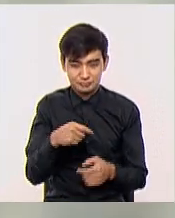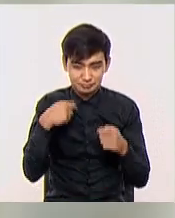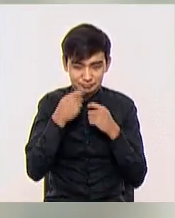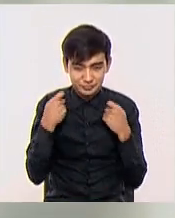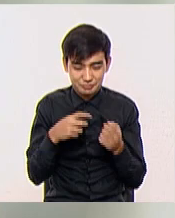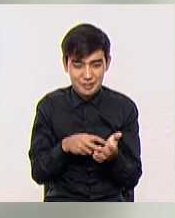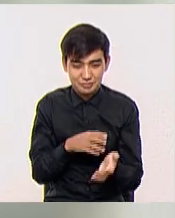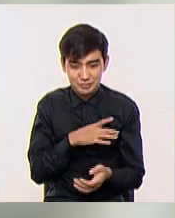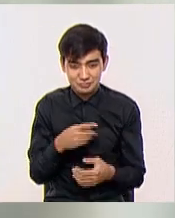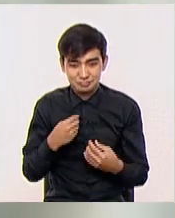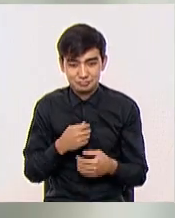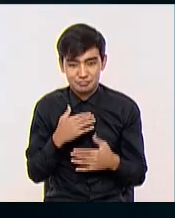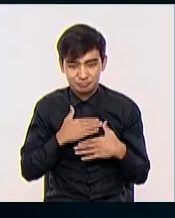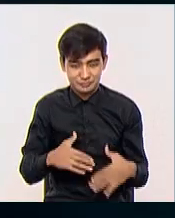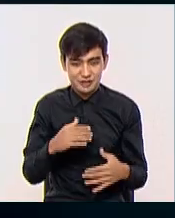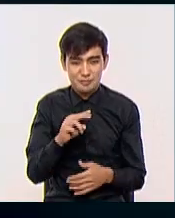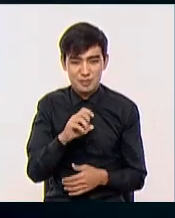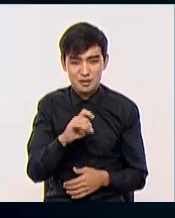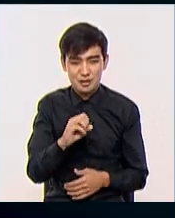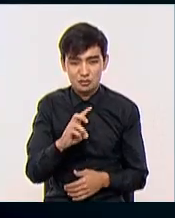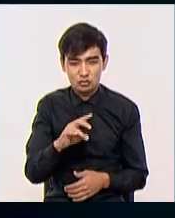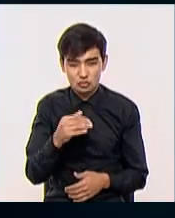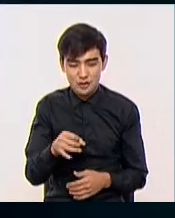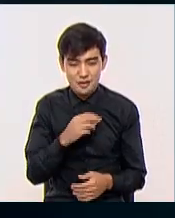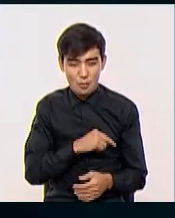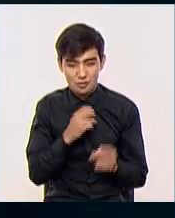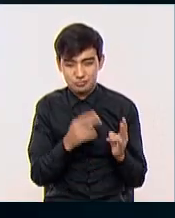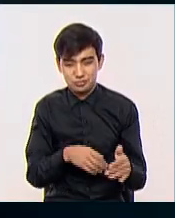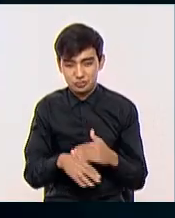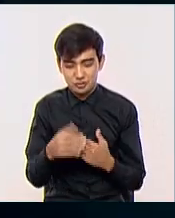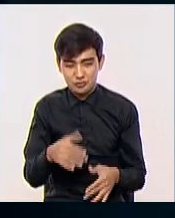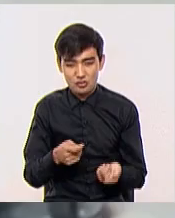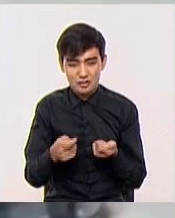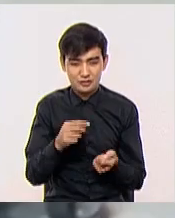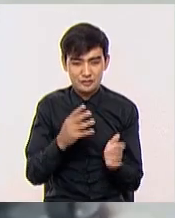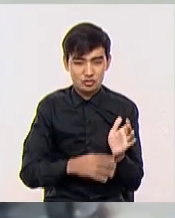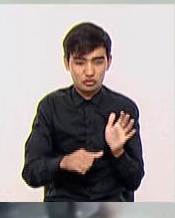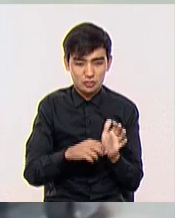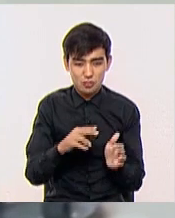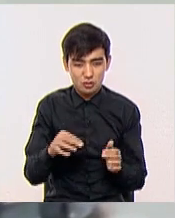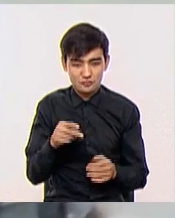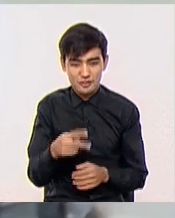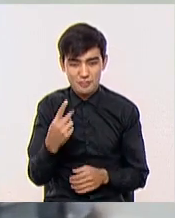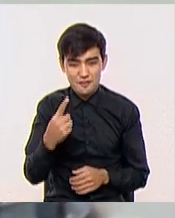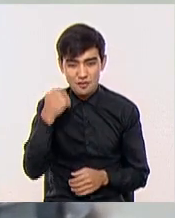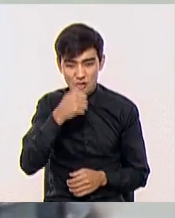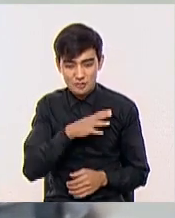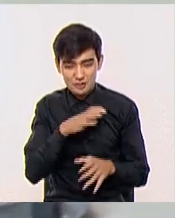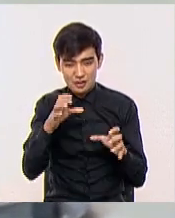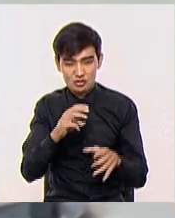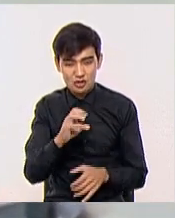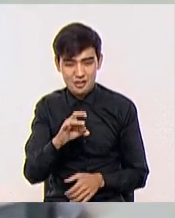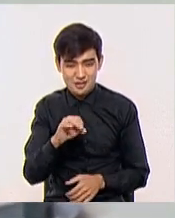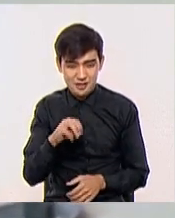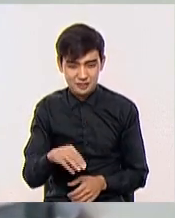из-за страха что их убьют некоторые уволились с работы талибан правил страной с 96 по 2001 годы трактуя законы шариата